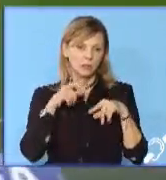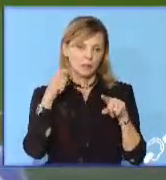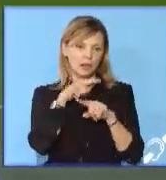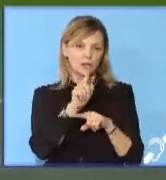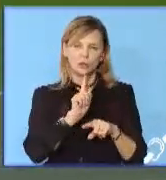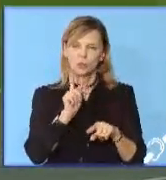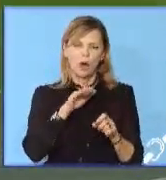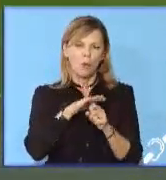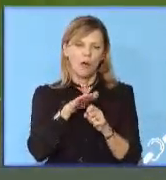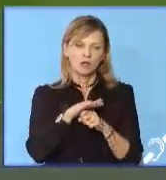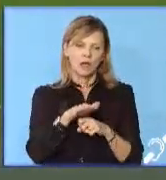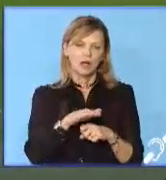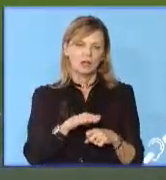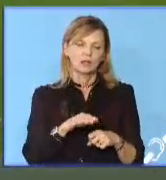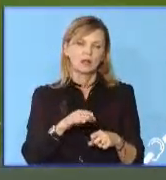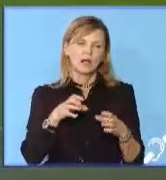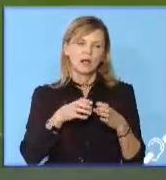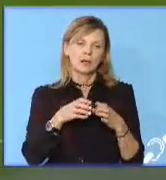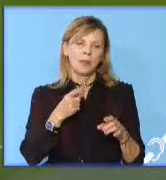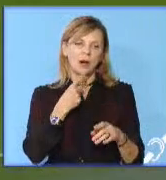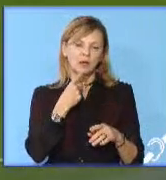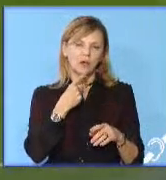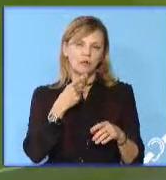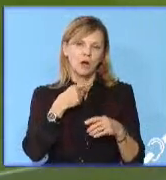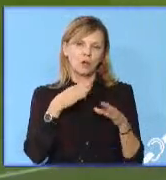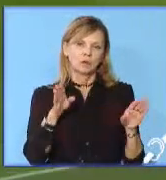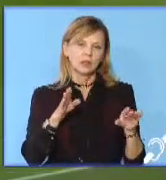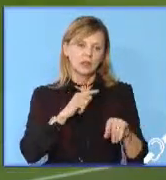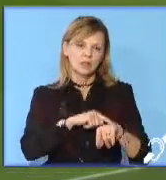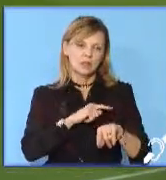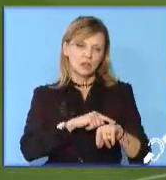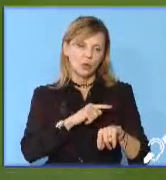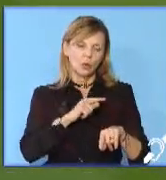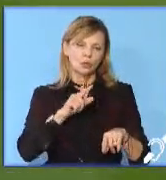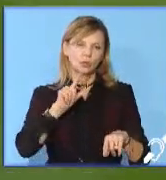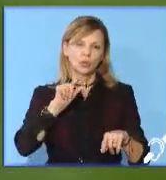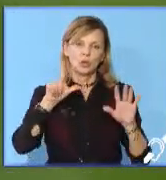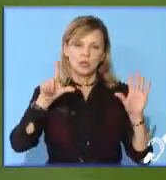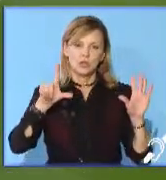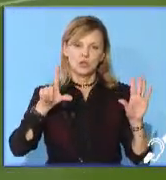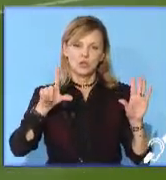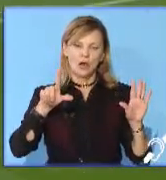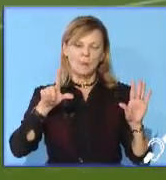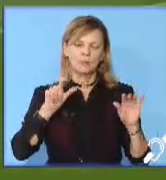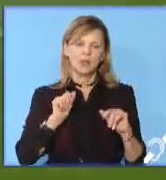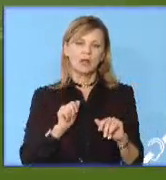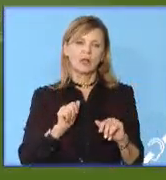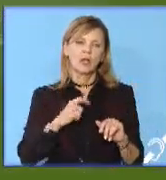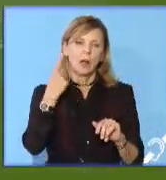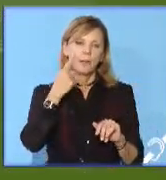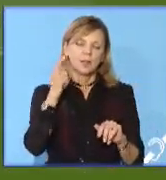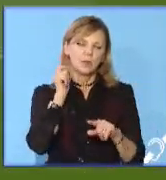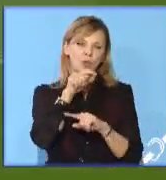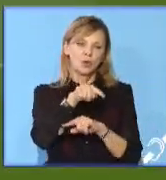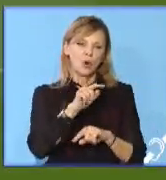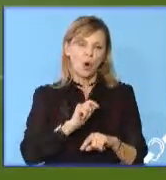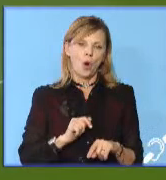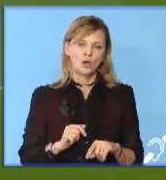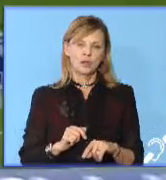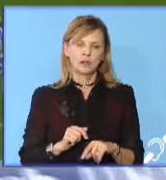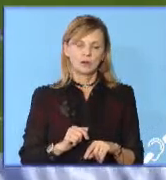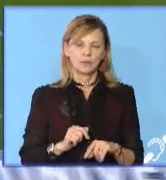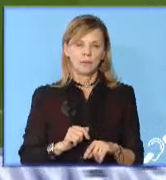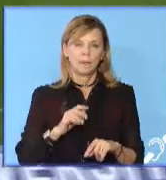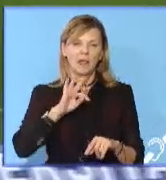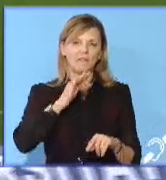au deschis scorul după o fază care nu anunța mai nimic în minutul 27. Negru a centrat, Bahasa a deviat spre Chițu și